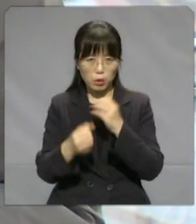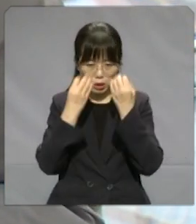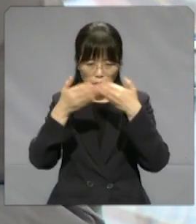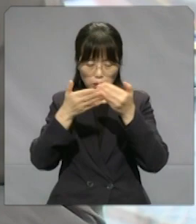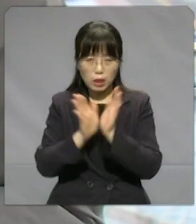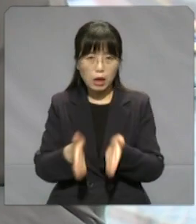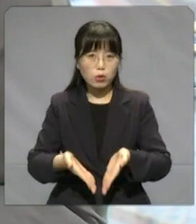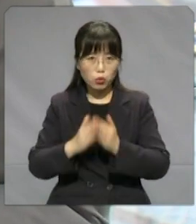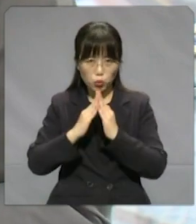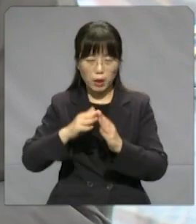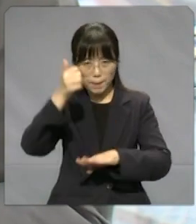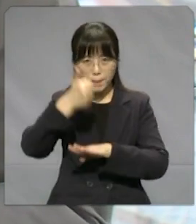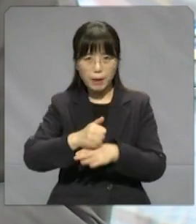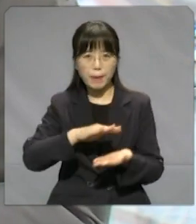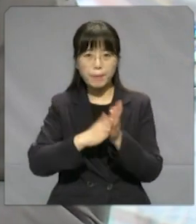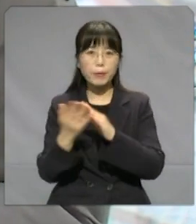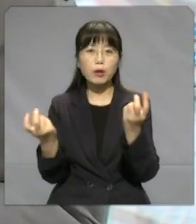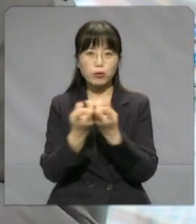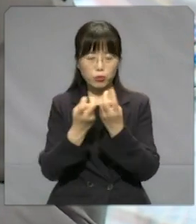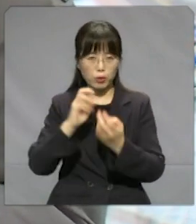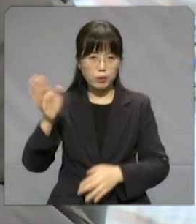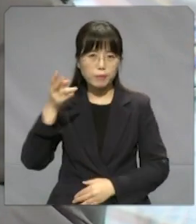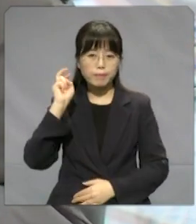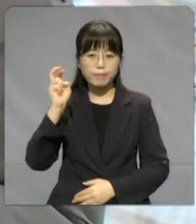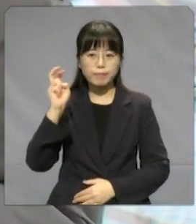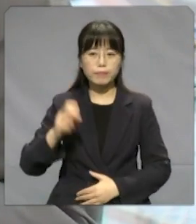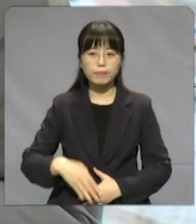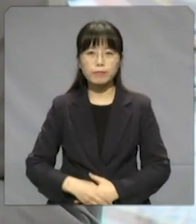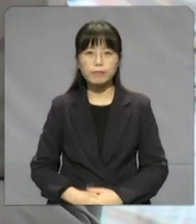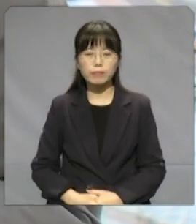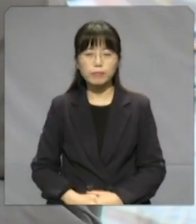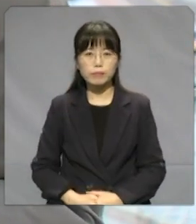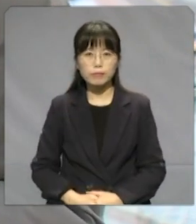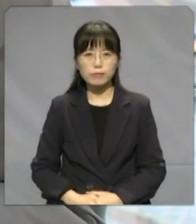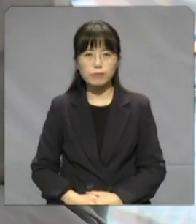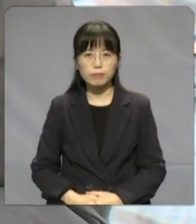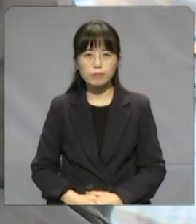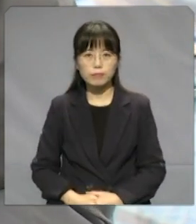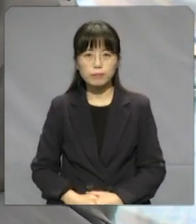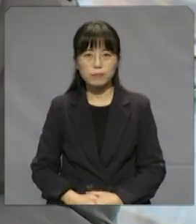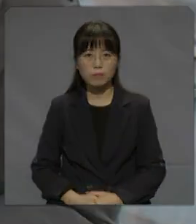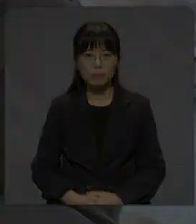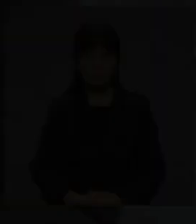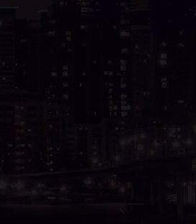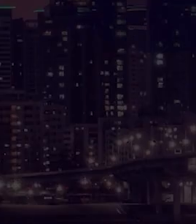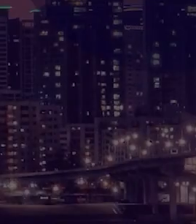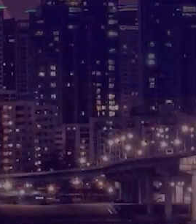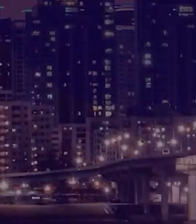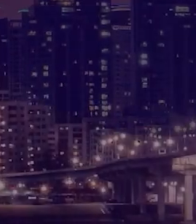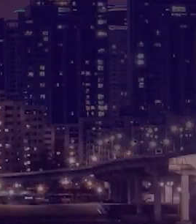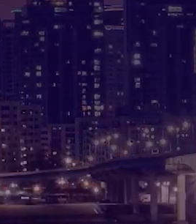신당 추진에 막판 변수가 될 전망입니다. OBS 뉴스 이어진입니다.